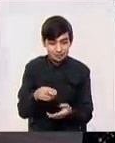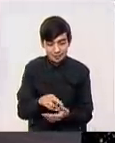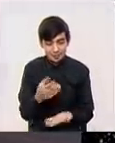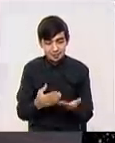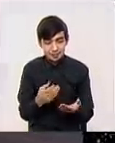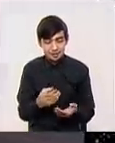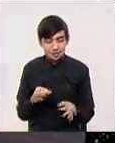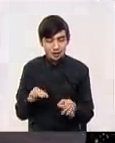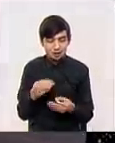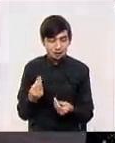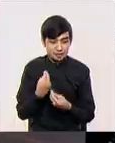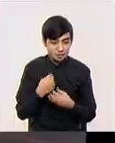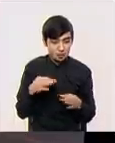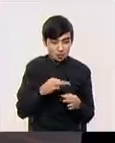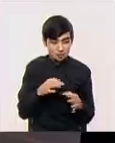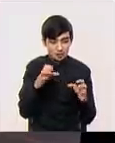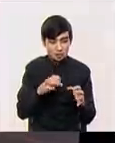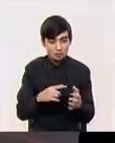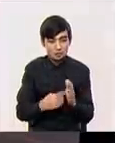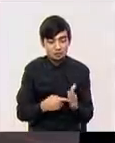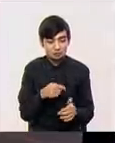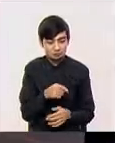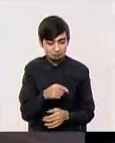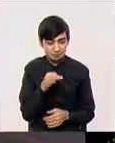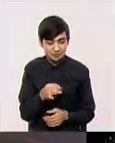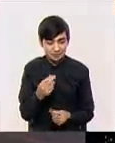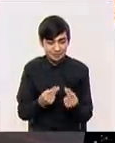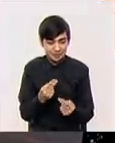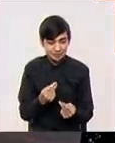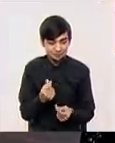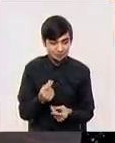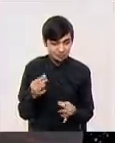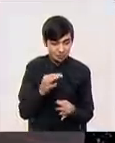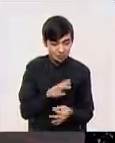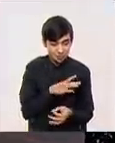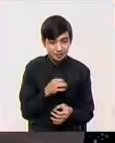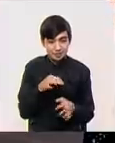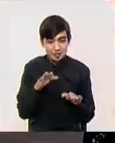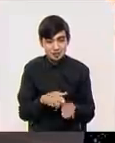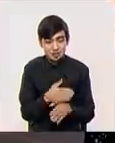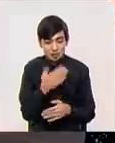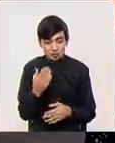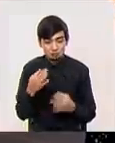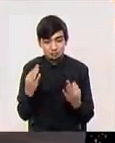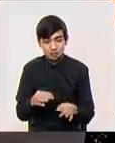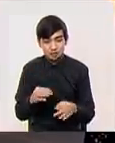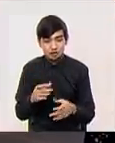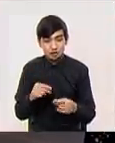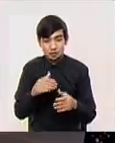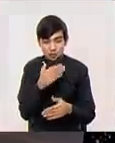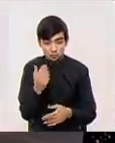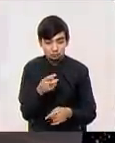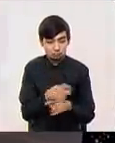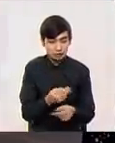немесе рұқсат беру туралы заң талабы осы. Яғни құмар ойындарға ол үшін бөлінбеген орындарда қатысу заңсыз, бірақ құмар